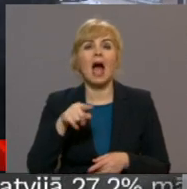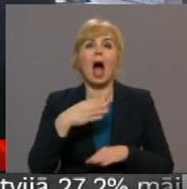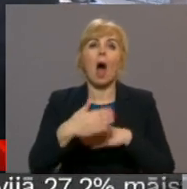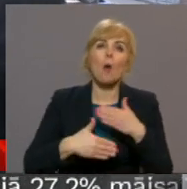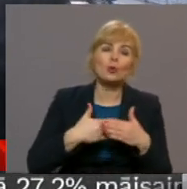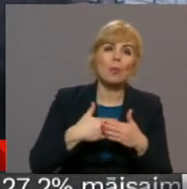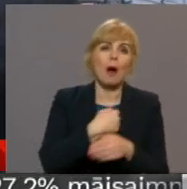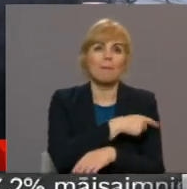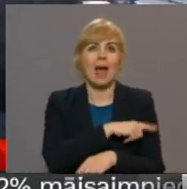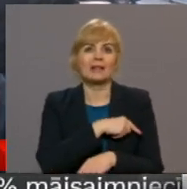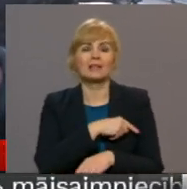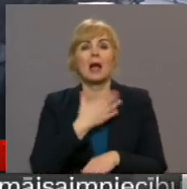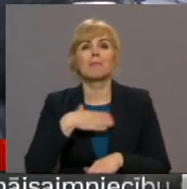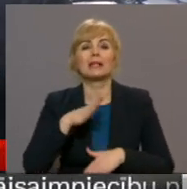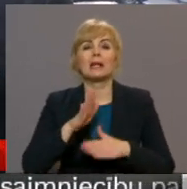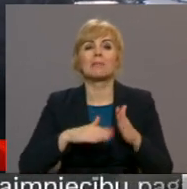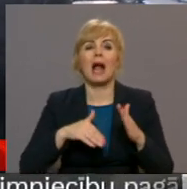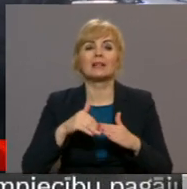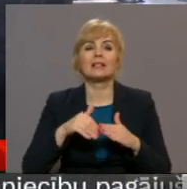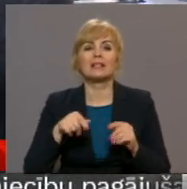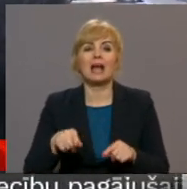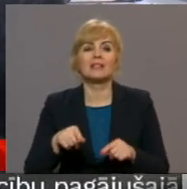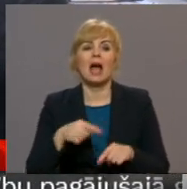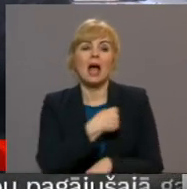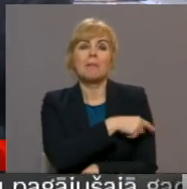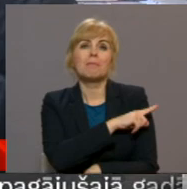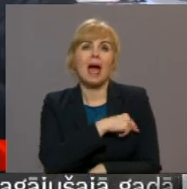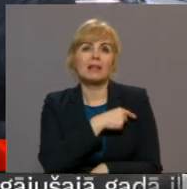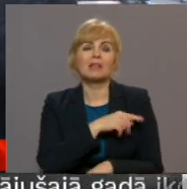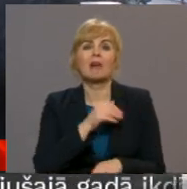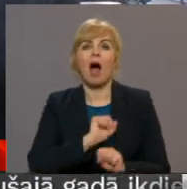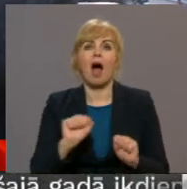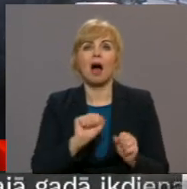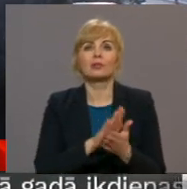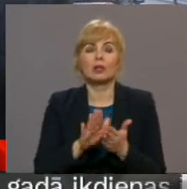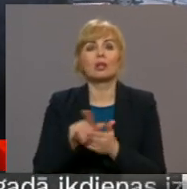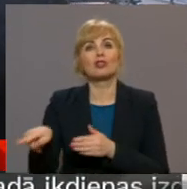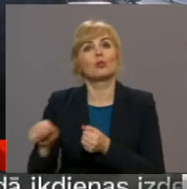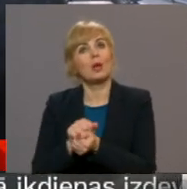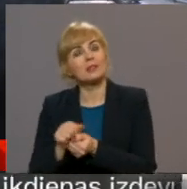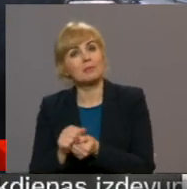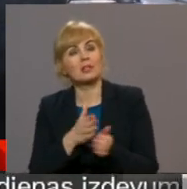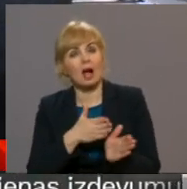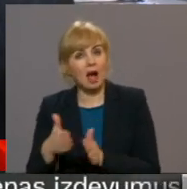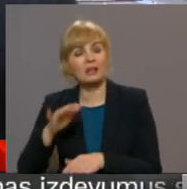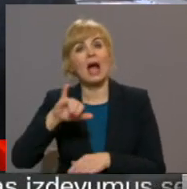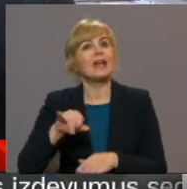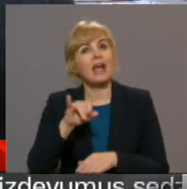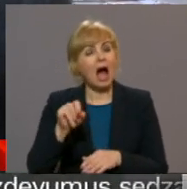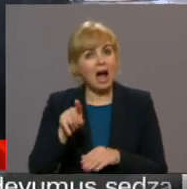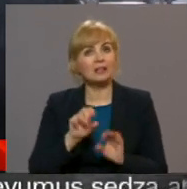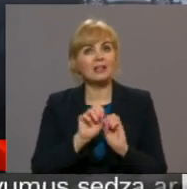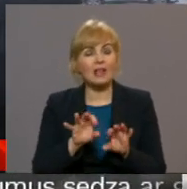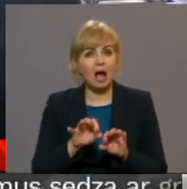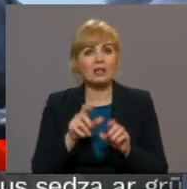medicīniskais? Praktiskāk ir šitos. Medicīniskais ātri noliet, lai šito izmazgā un kārtībā. Jānis gan norāda, ka savu